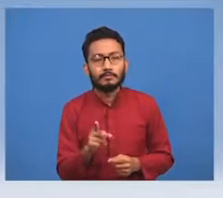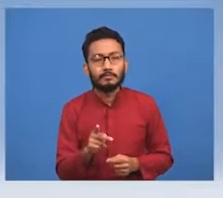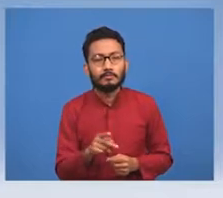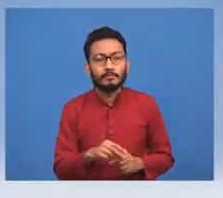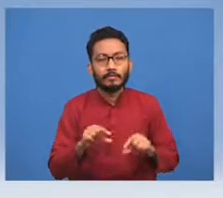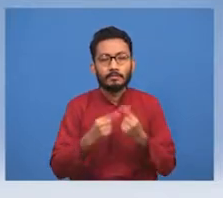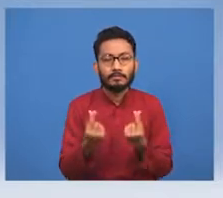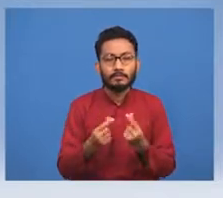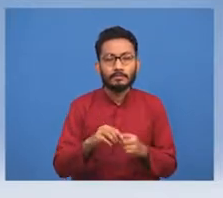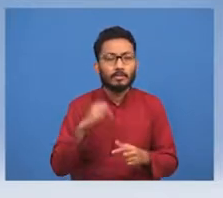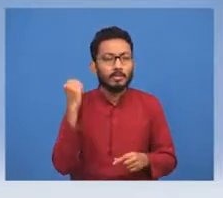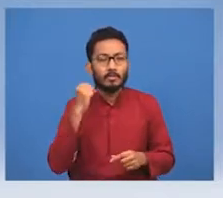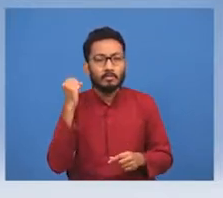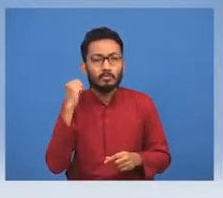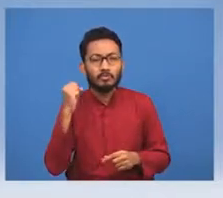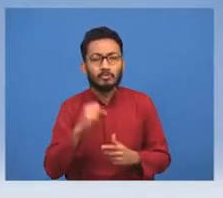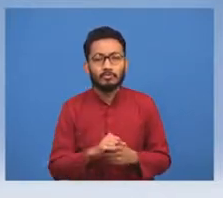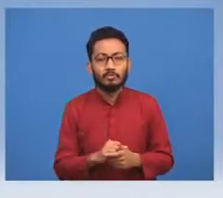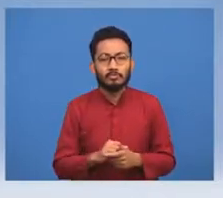golongan yang sering mempersendakan agama?